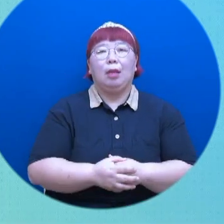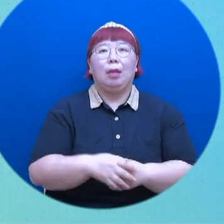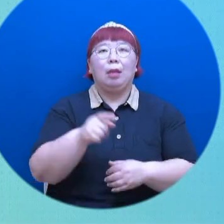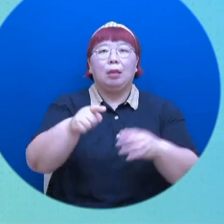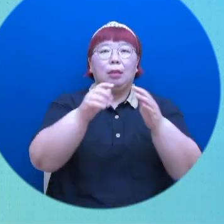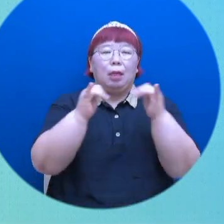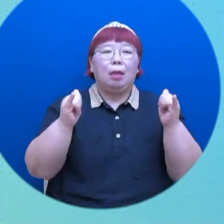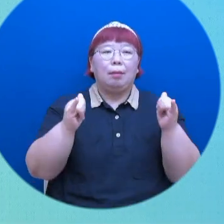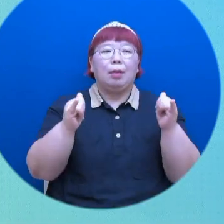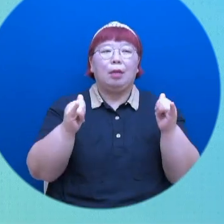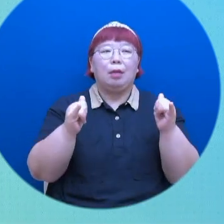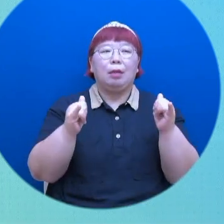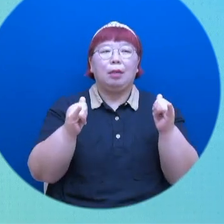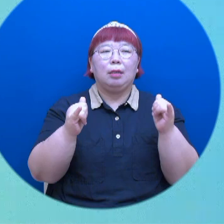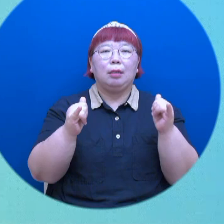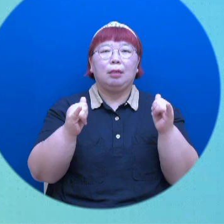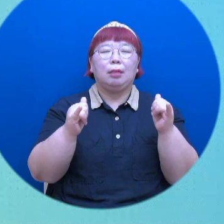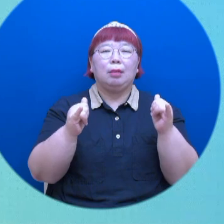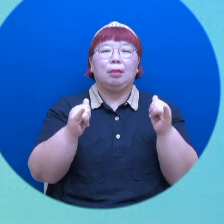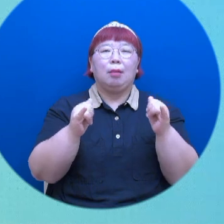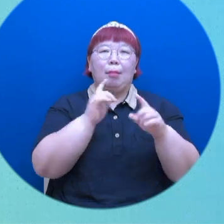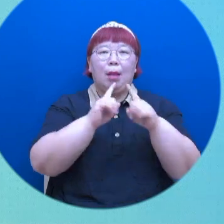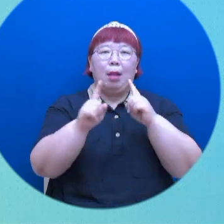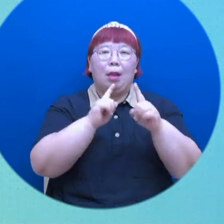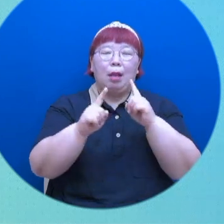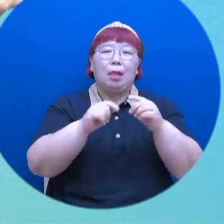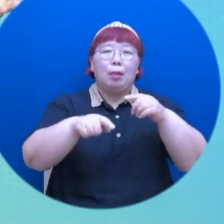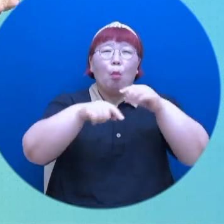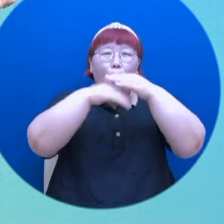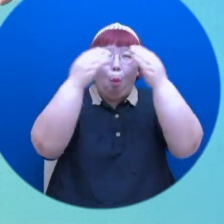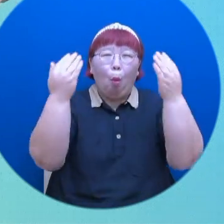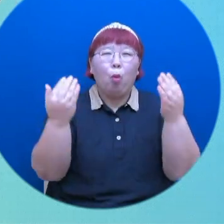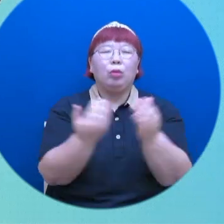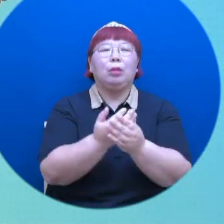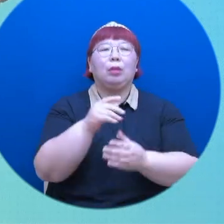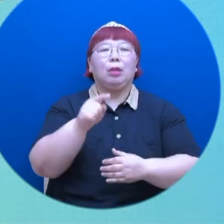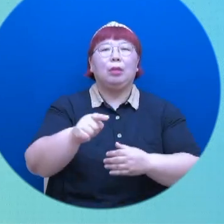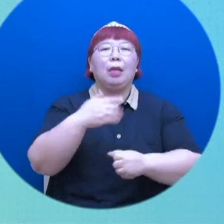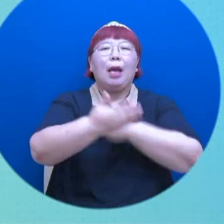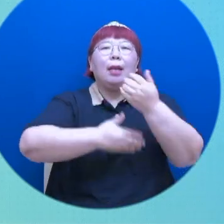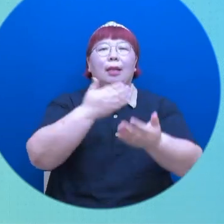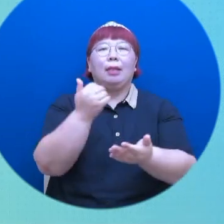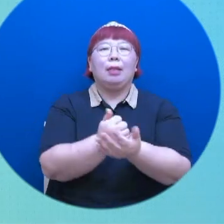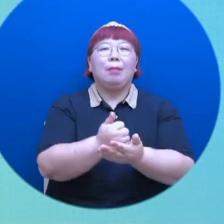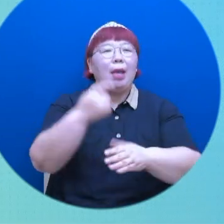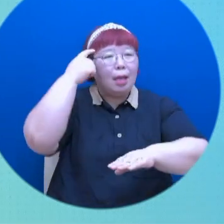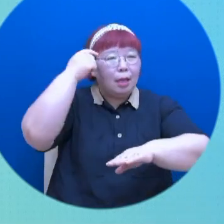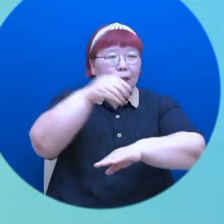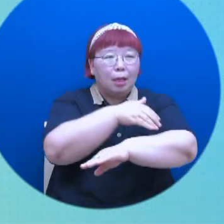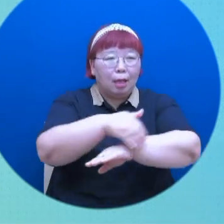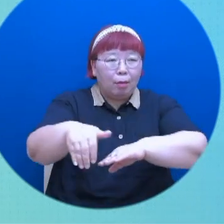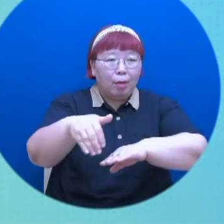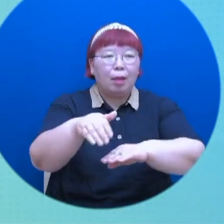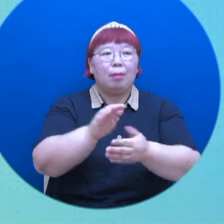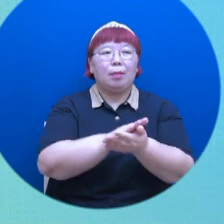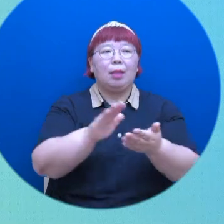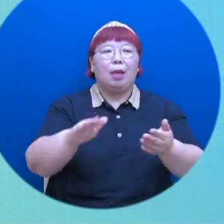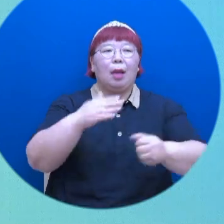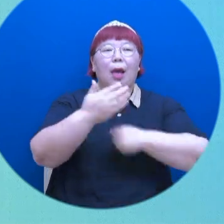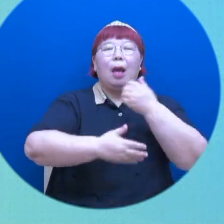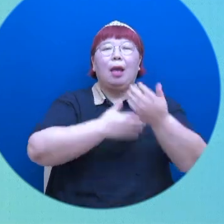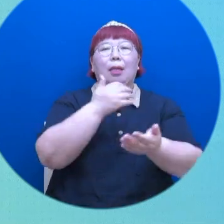이분이 이렇게 말을 했어요. 이 모든 것이 하나님의 계획이었습니다.